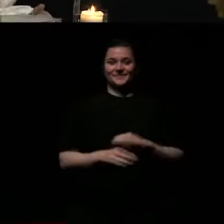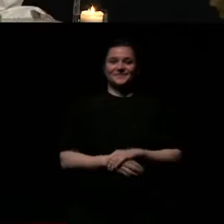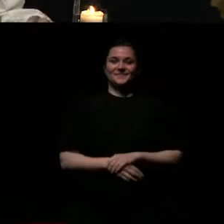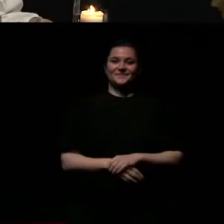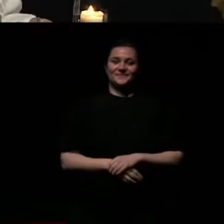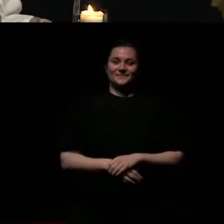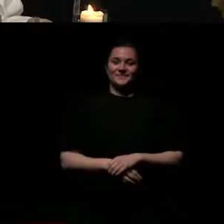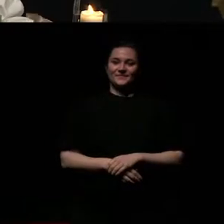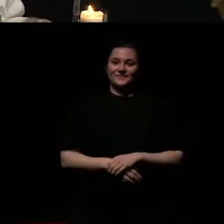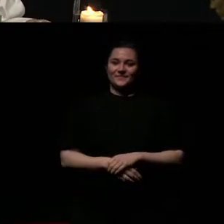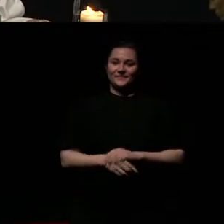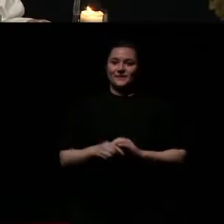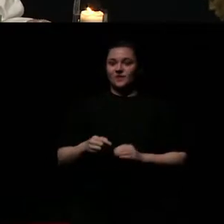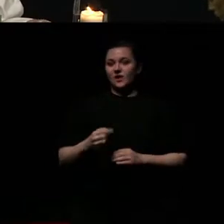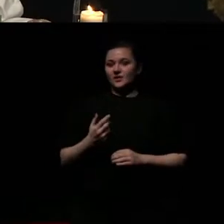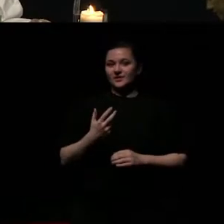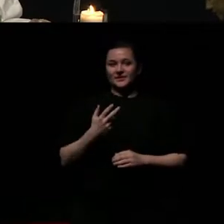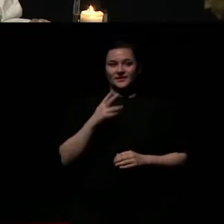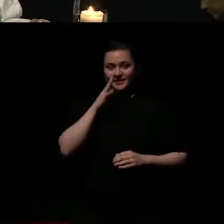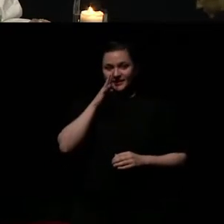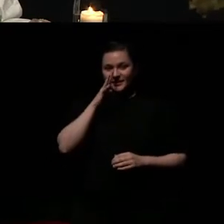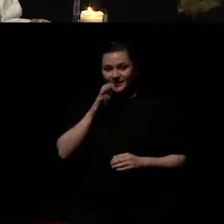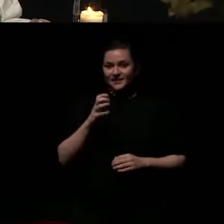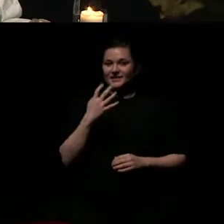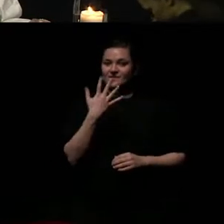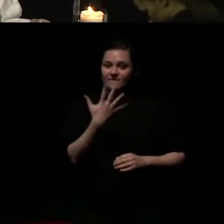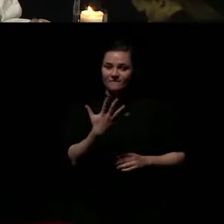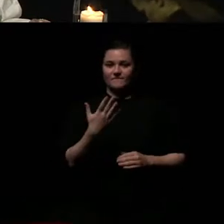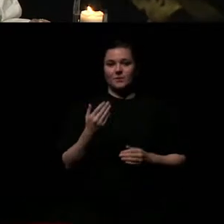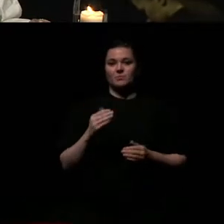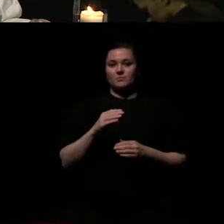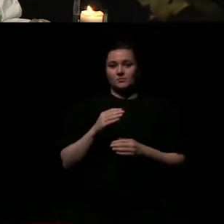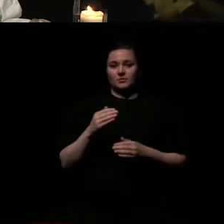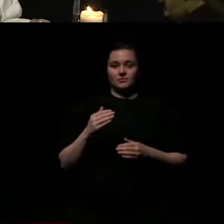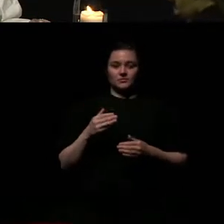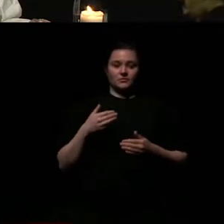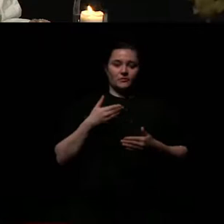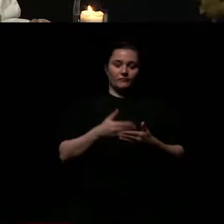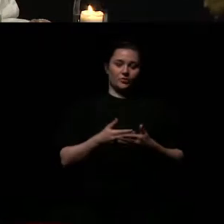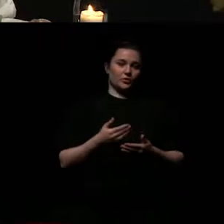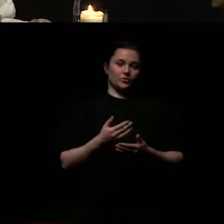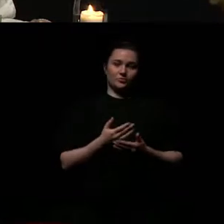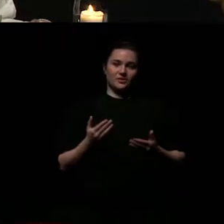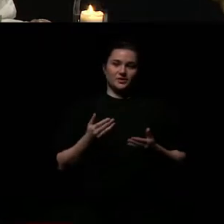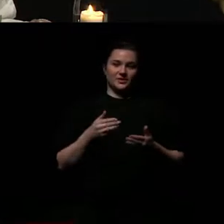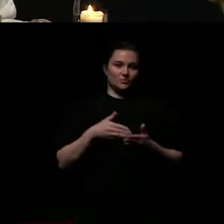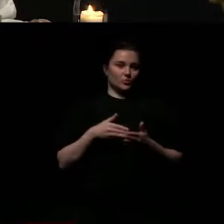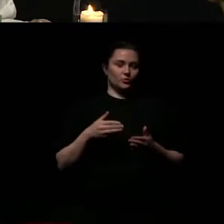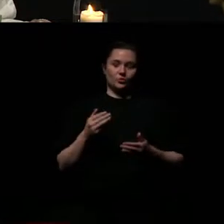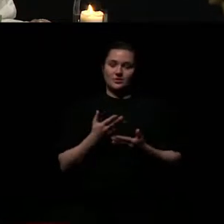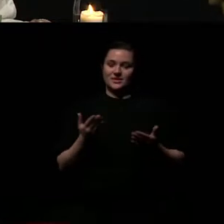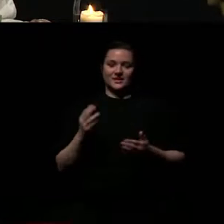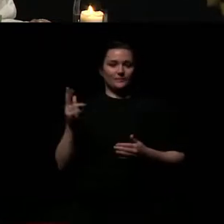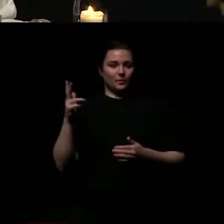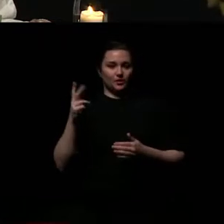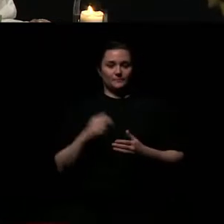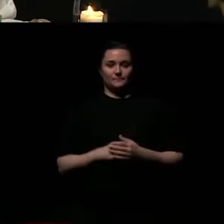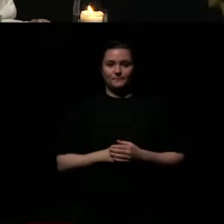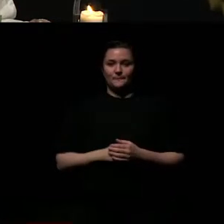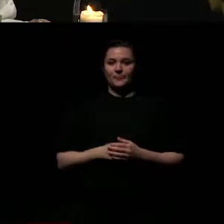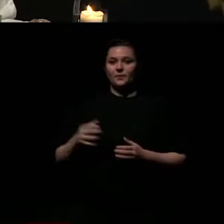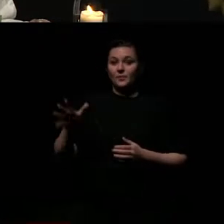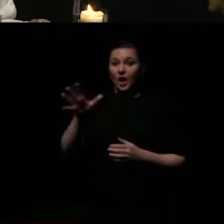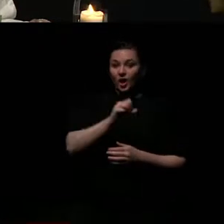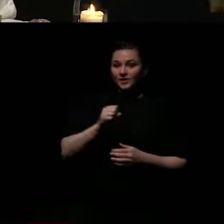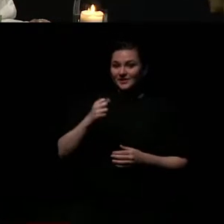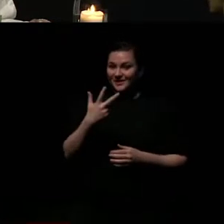Her har vi også 95 stemmer for, ingen mot og 4 blanke. Jeg vil si gratulerer til alle de 3 samlet. Jeg gleder meg